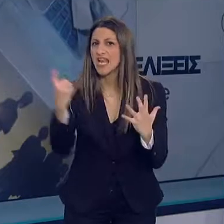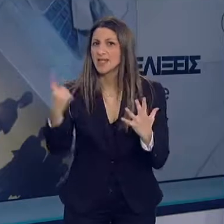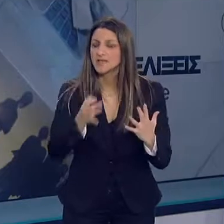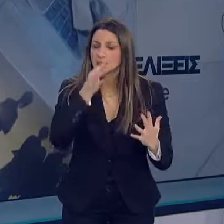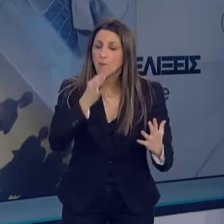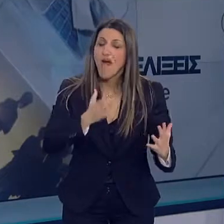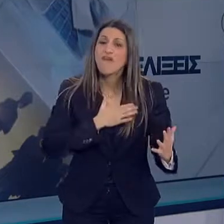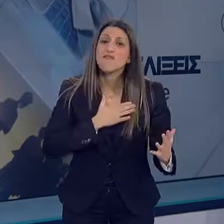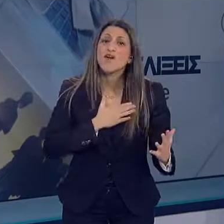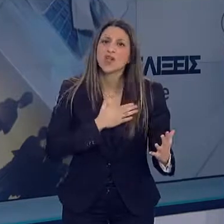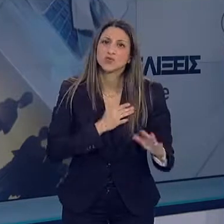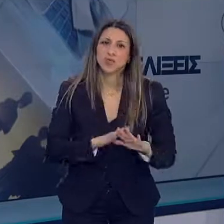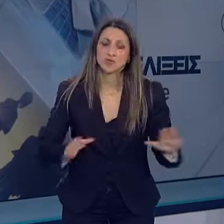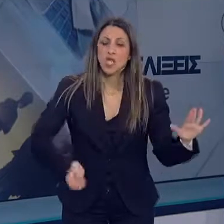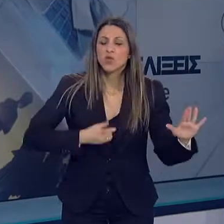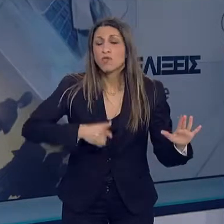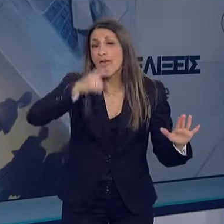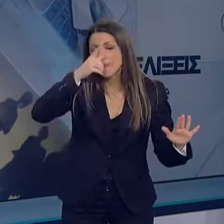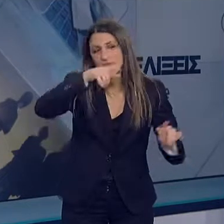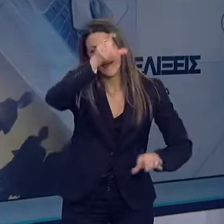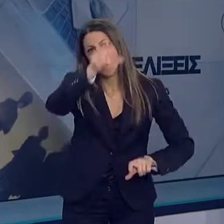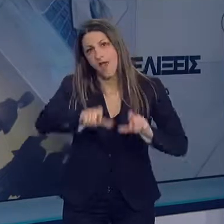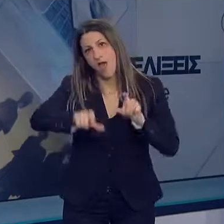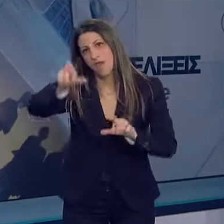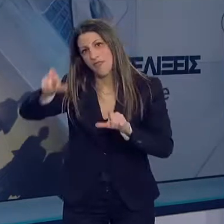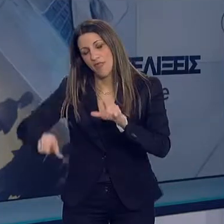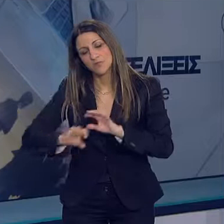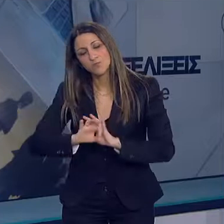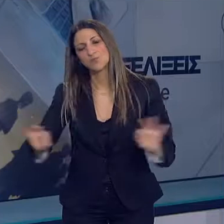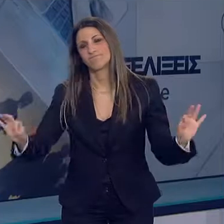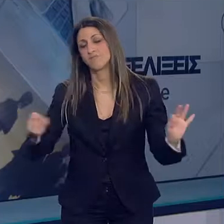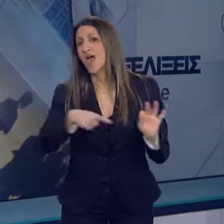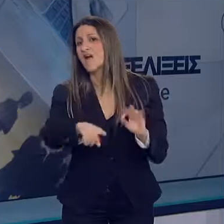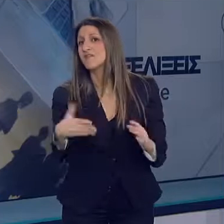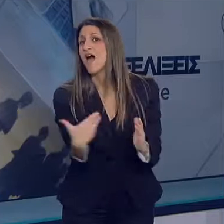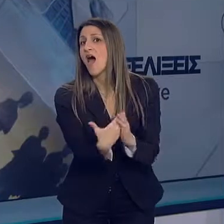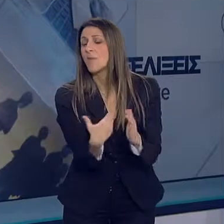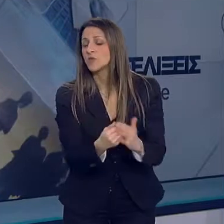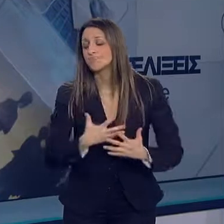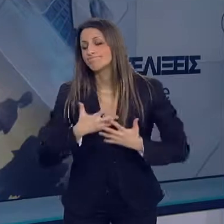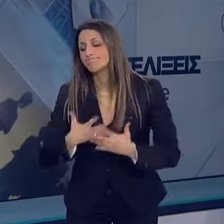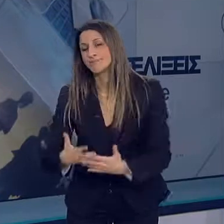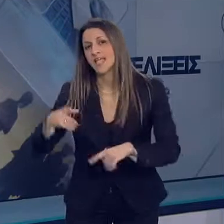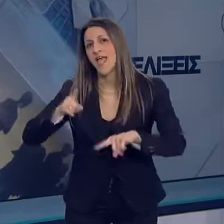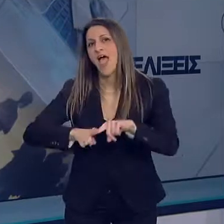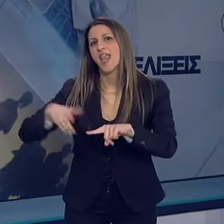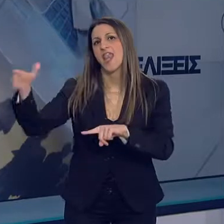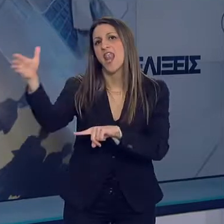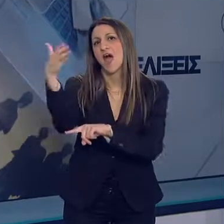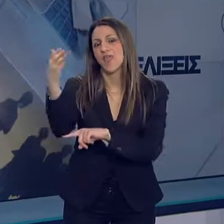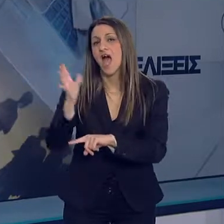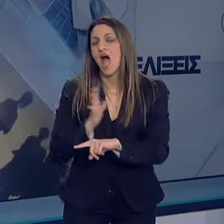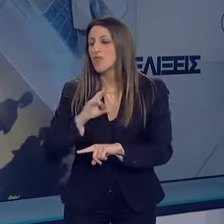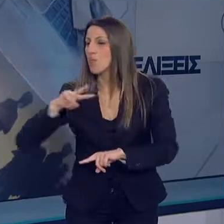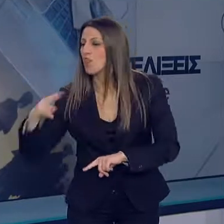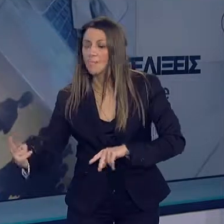ευγνωμονούμε, είμαστε πραγματικά υπερήφανοι για τον καθένα ξεχωριστά. Αποδεικνύουν ότι η αγάπη τους προς την πατρίδα, τον συνάνθρωπο, όλους εκείνους